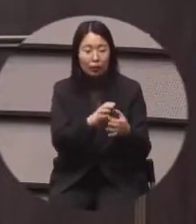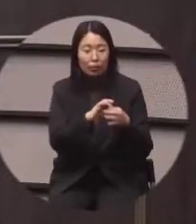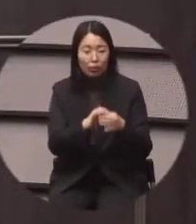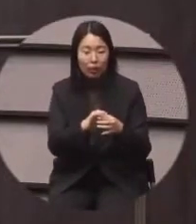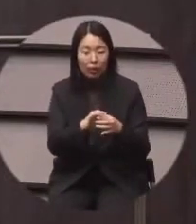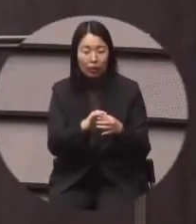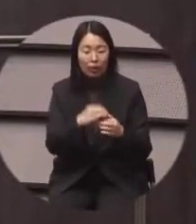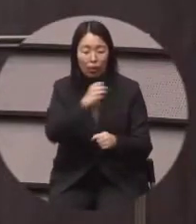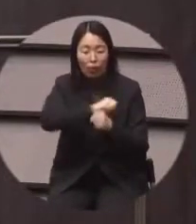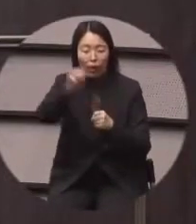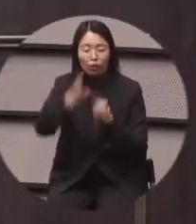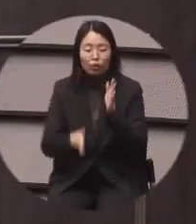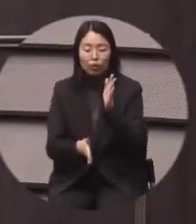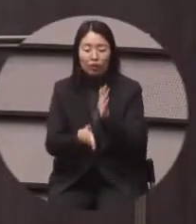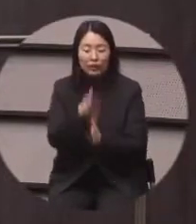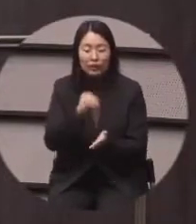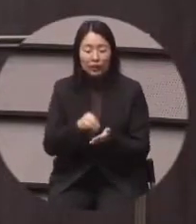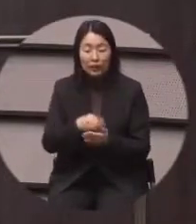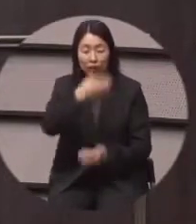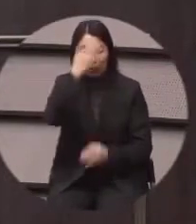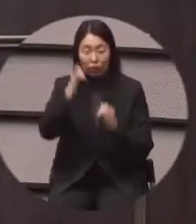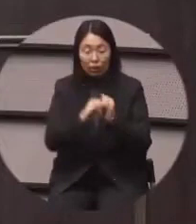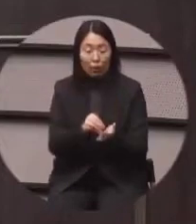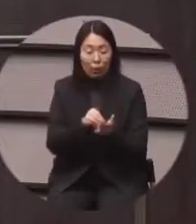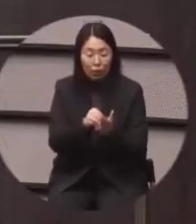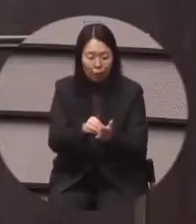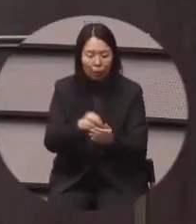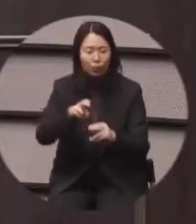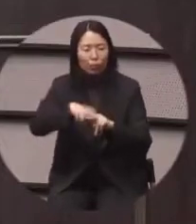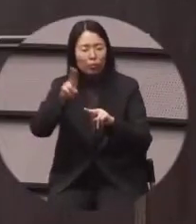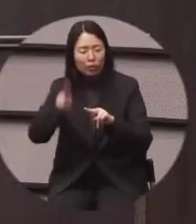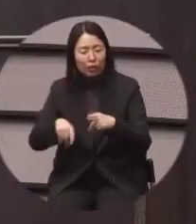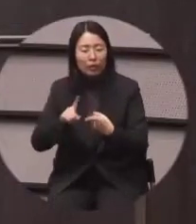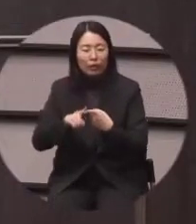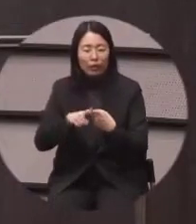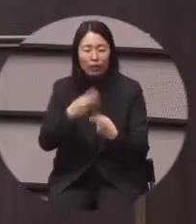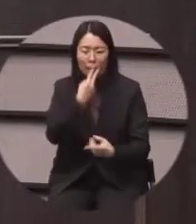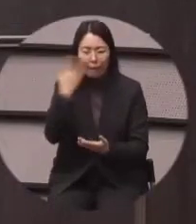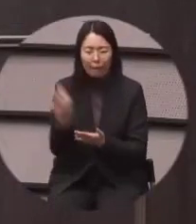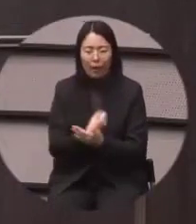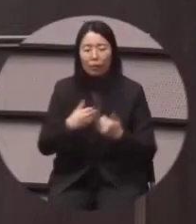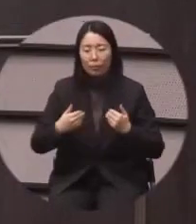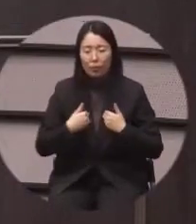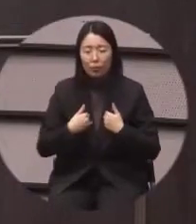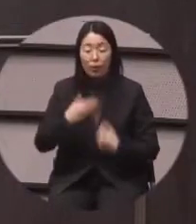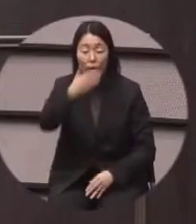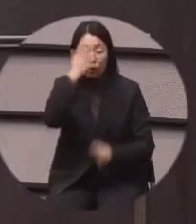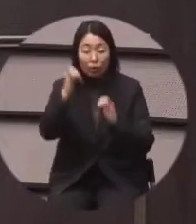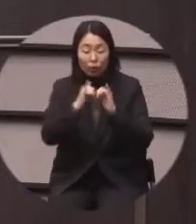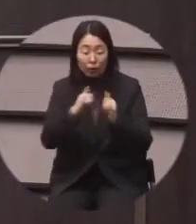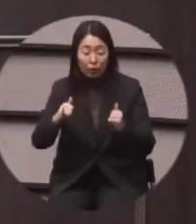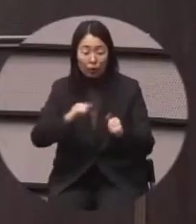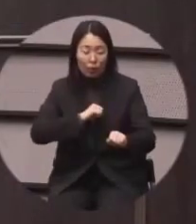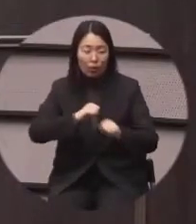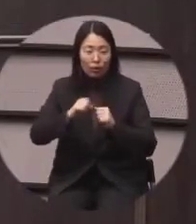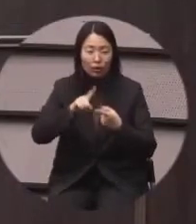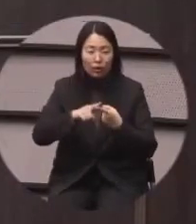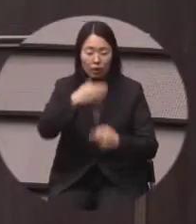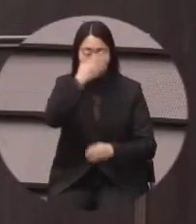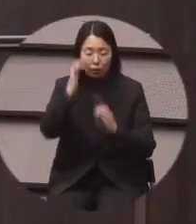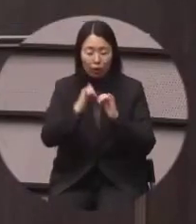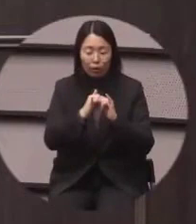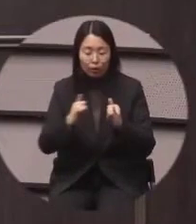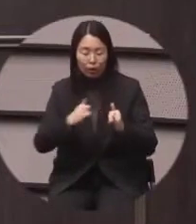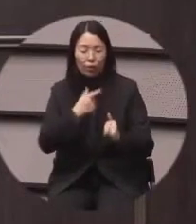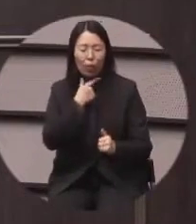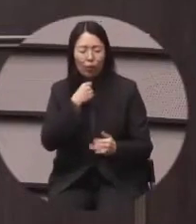등의 현황 파악에 나서야 합니다. 청년 계층에 대한 정책은 청년들의 수요에 맞게